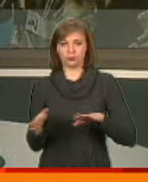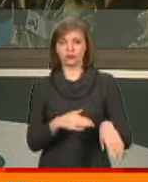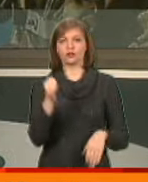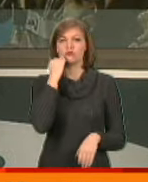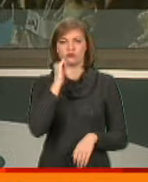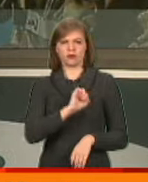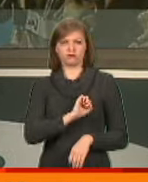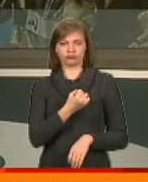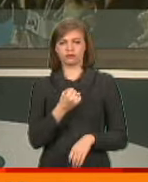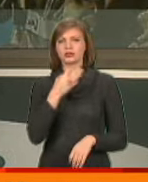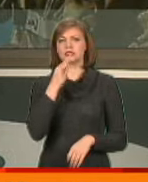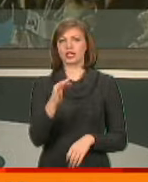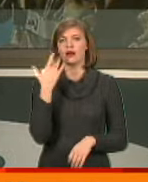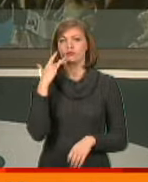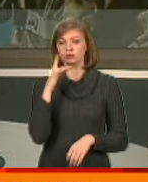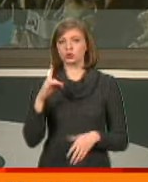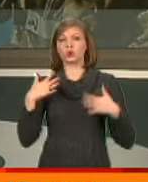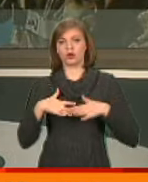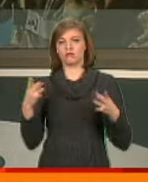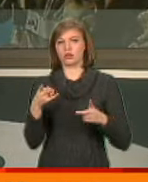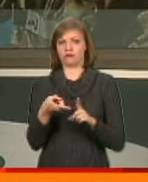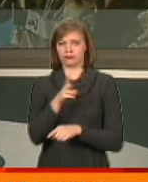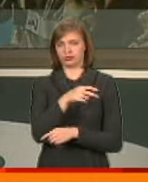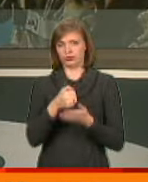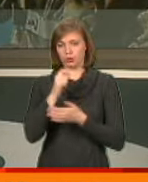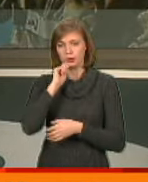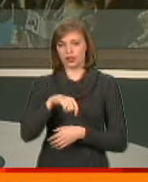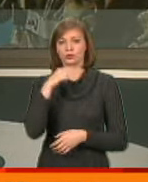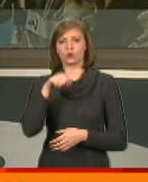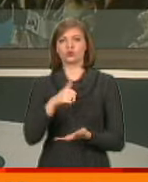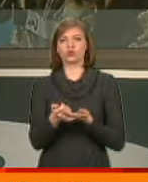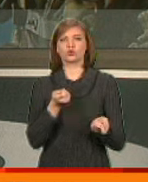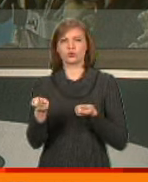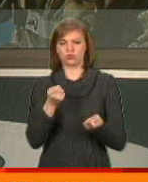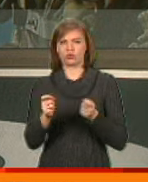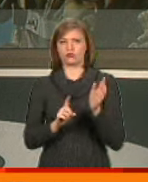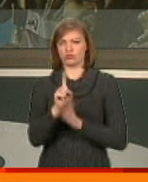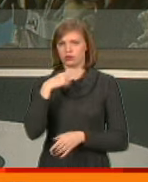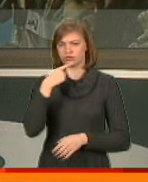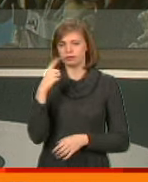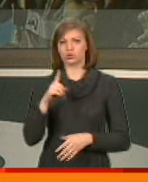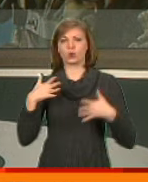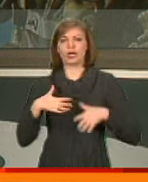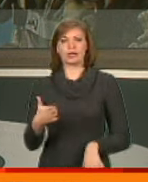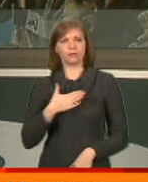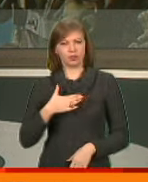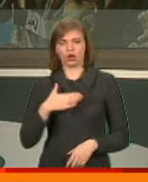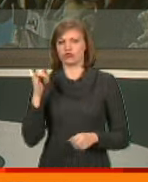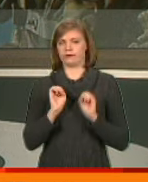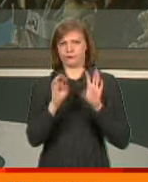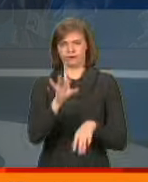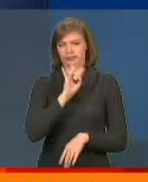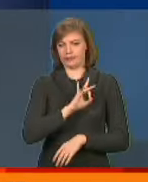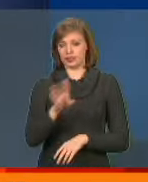Москва збурена заявою Білого Дому, що Крим потрібно повернути Україні. Російські очільники на випередки твердять, Крим наш і його не